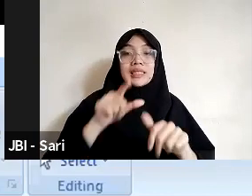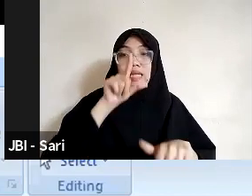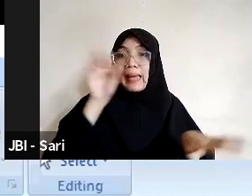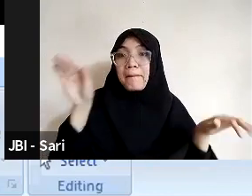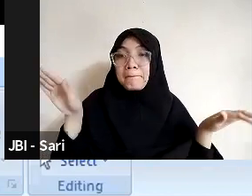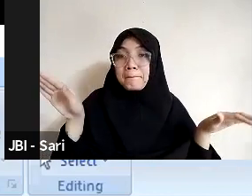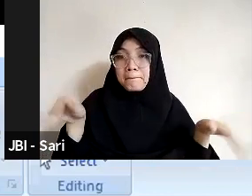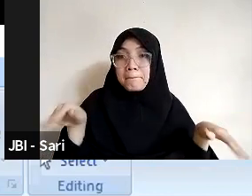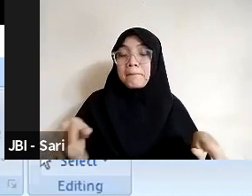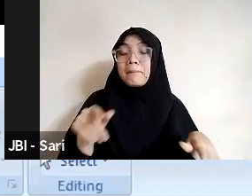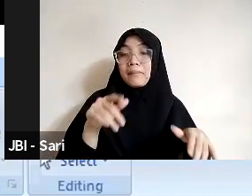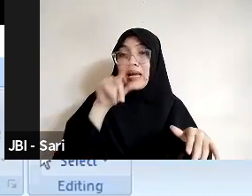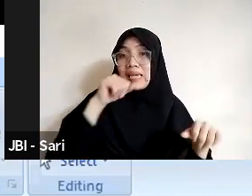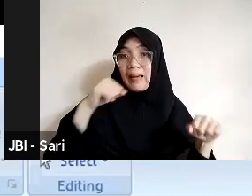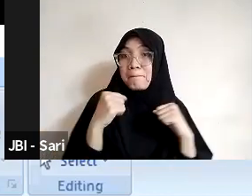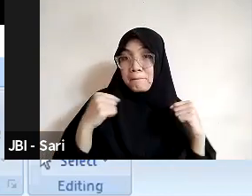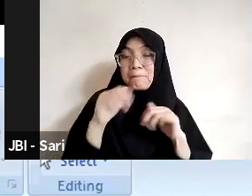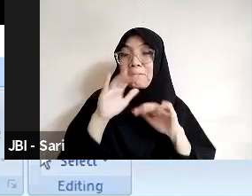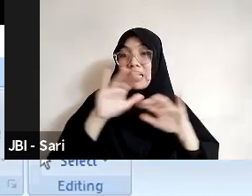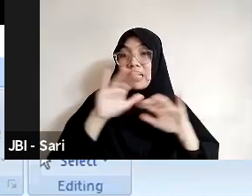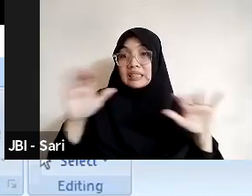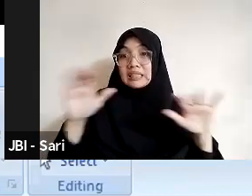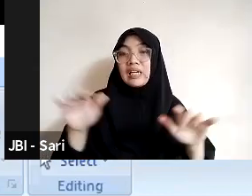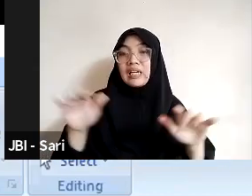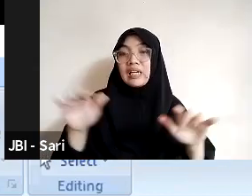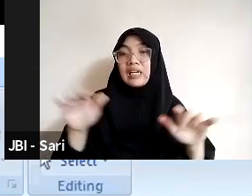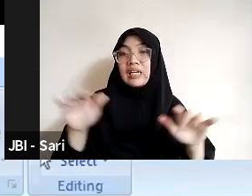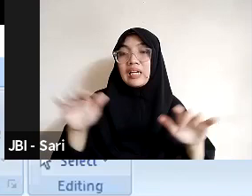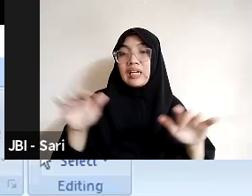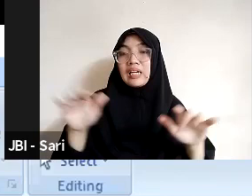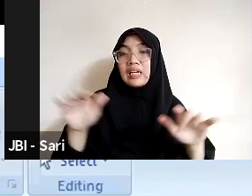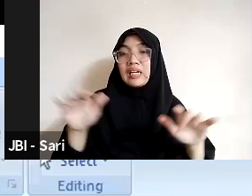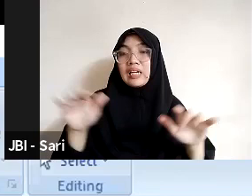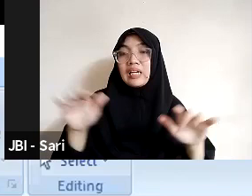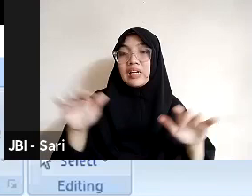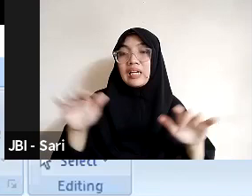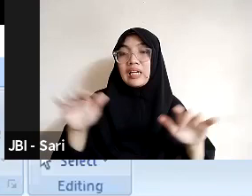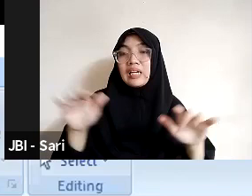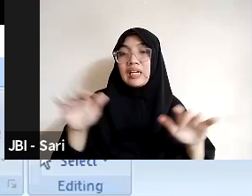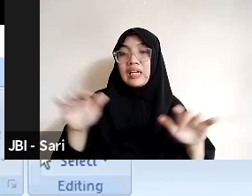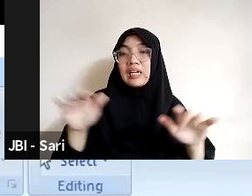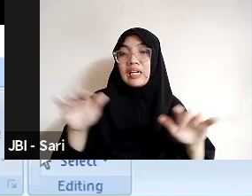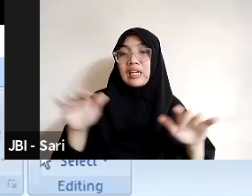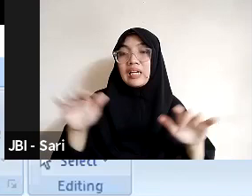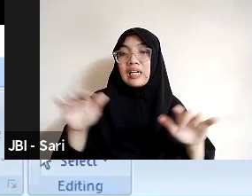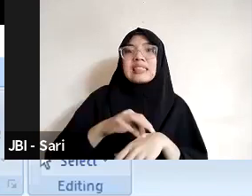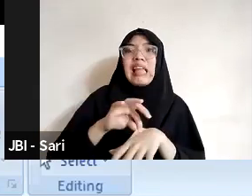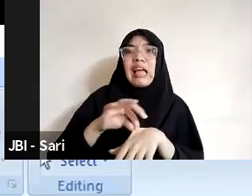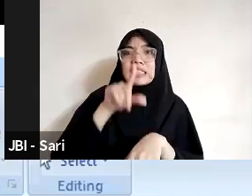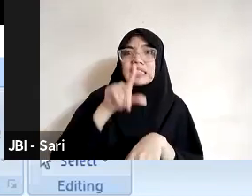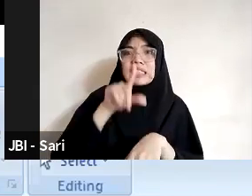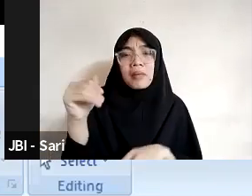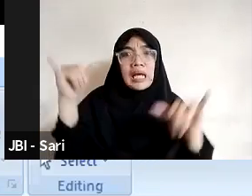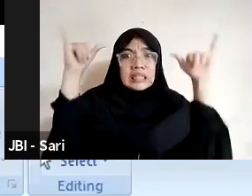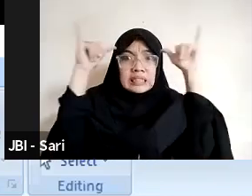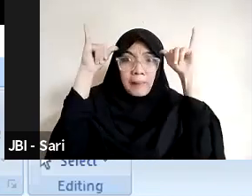sudah mencukupi. Tetapi bakso tetap hanya saja ada beberapa ayam yang masih impor, daging ayam itu sendiri impor. Tapi kalau sapi ini yang impor tertinggi